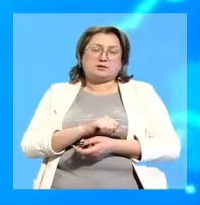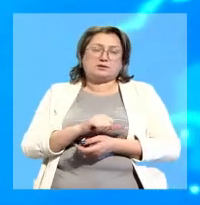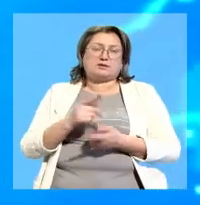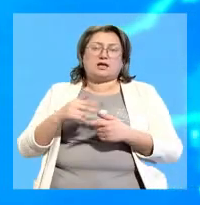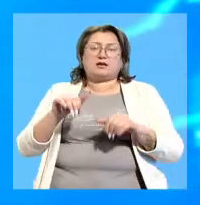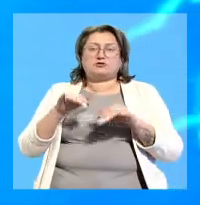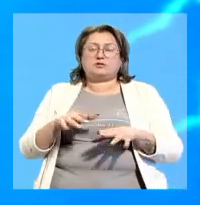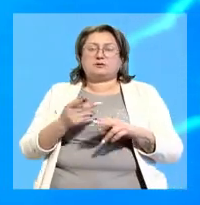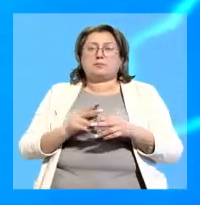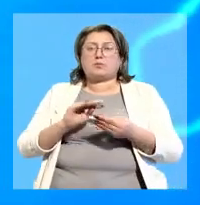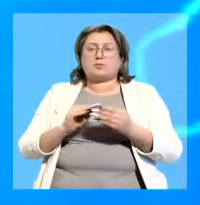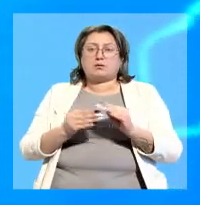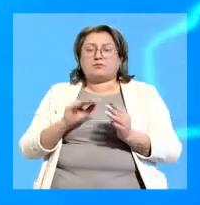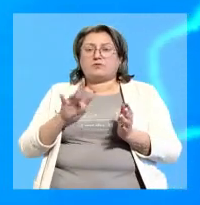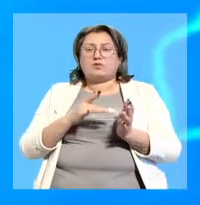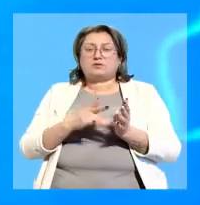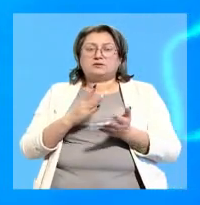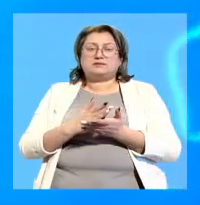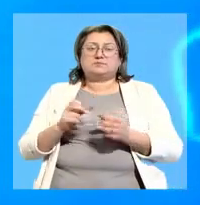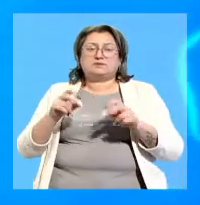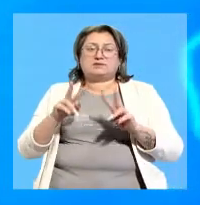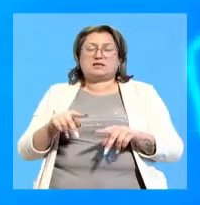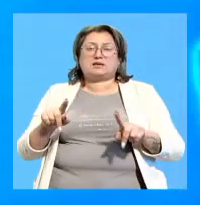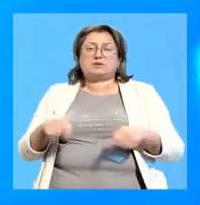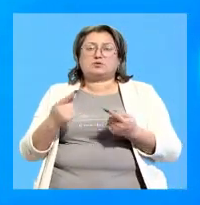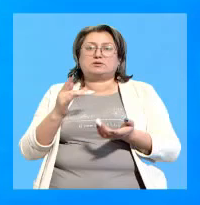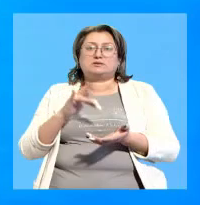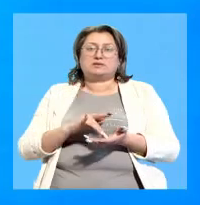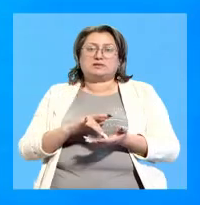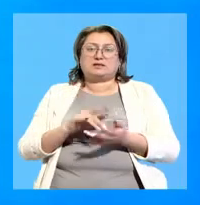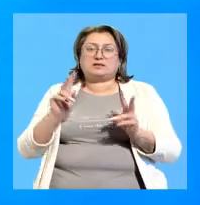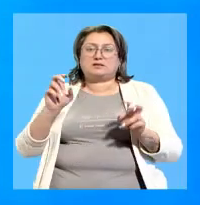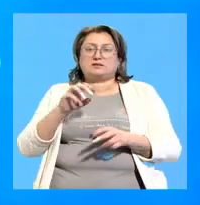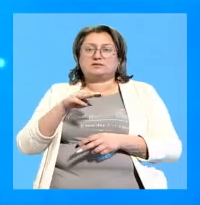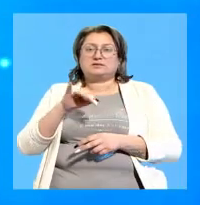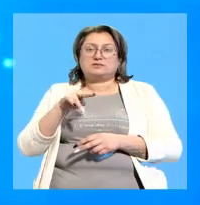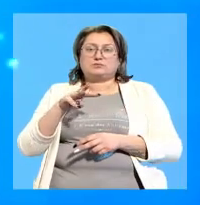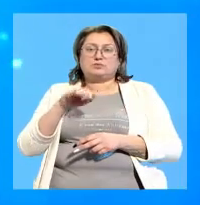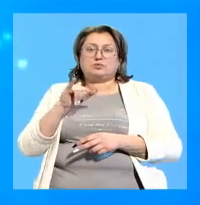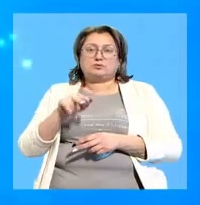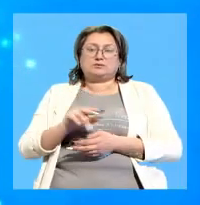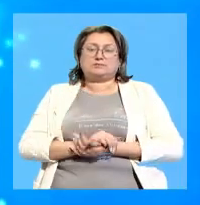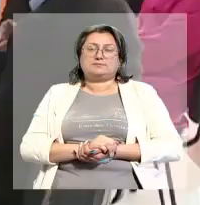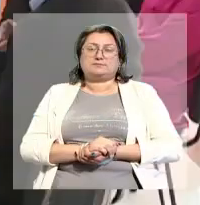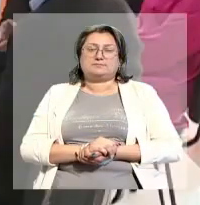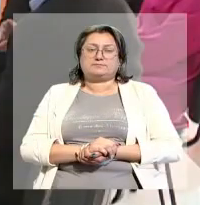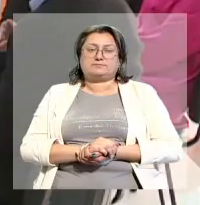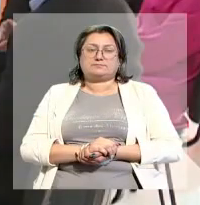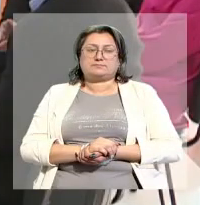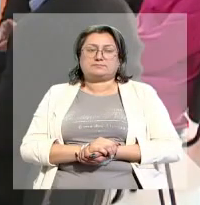арнайы стимул 16 орталық жұмыс істеп тұр. Орталық мамандары тәуелділіктен арылуға көмек береді.